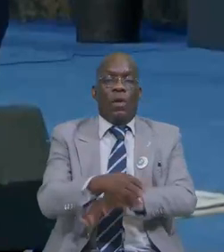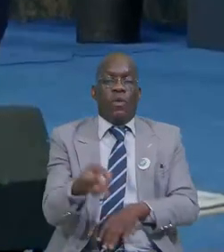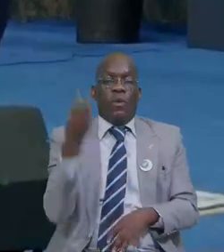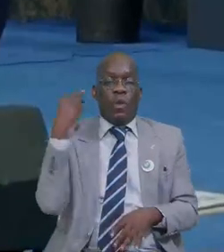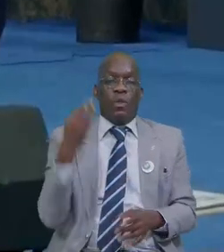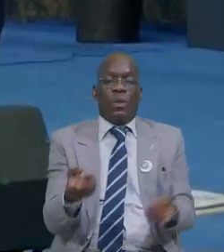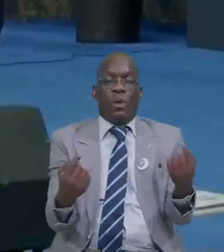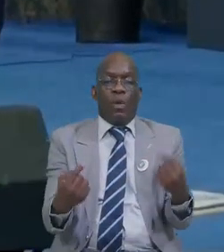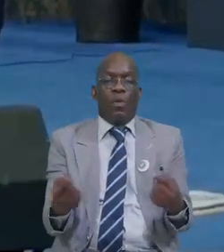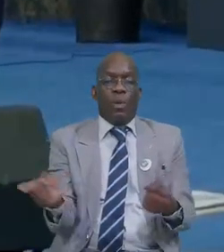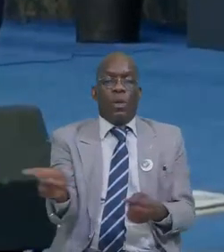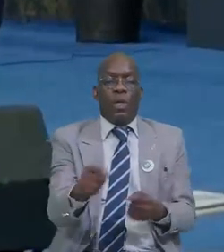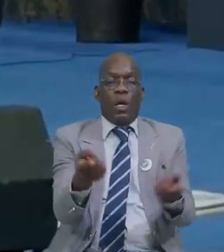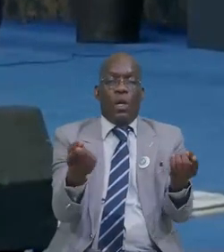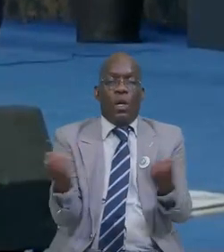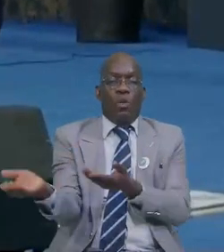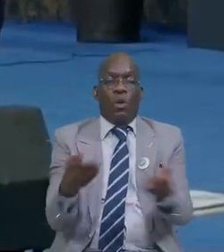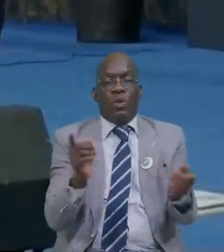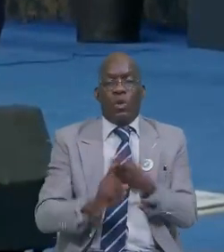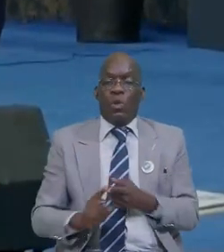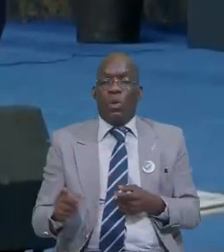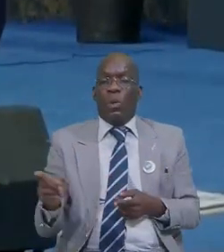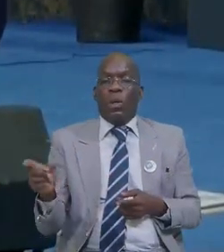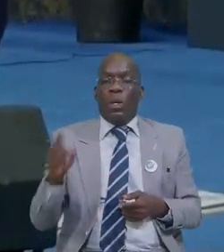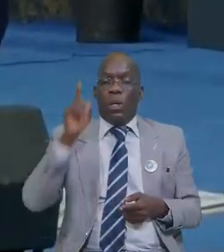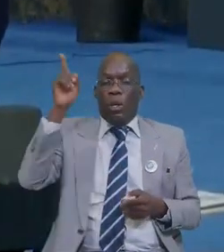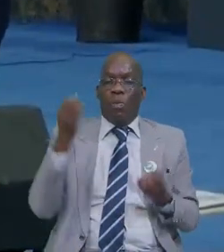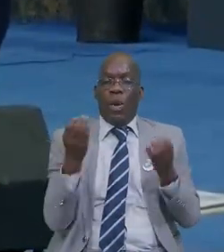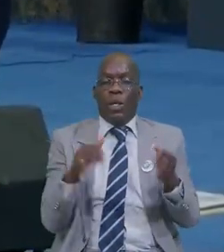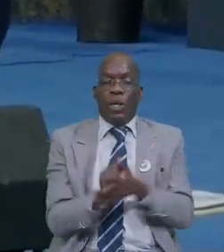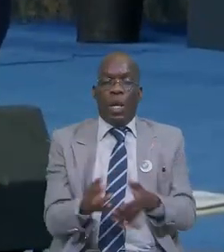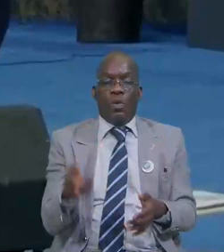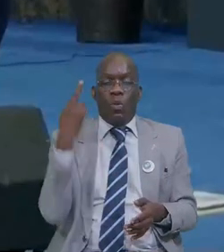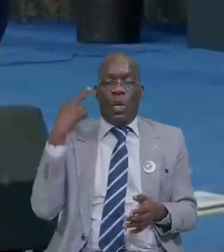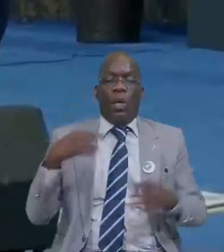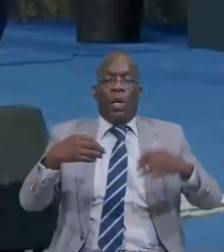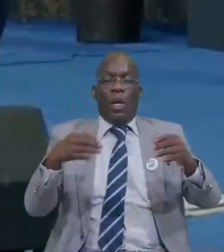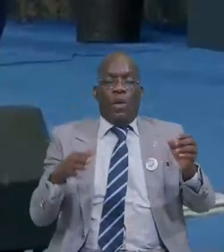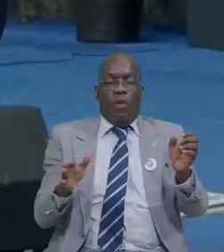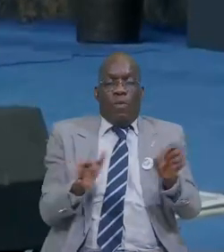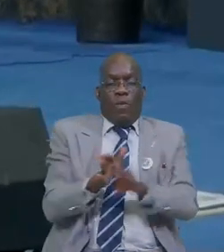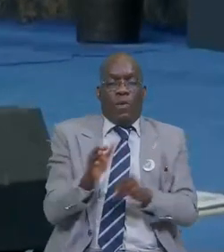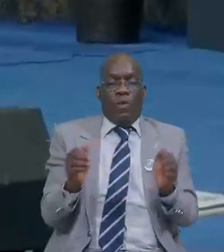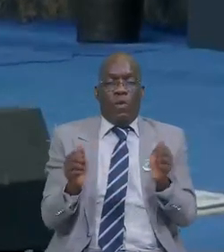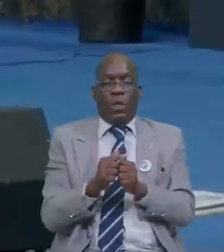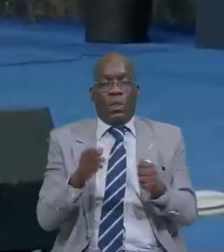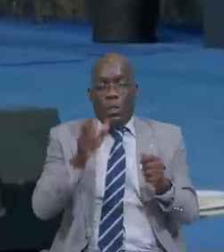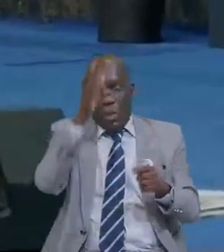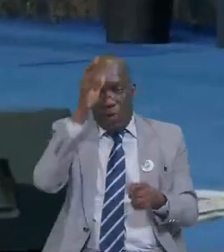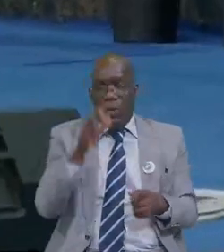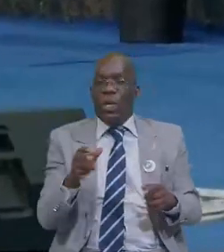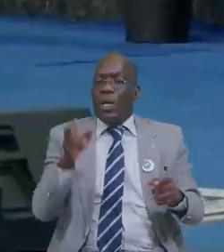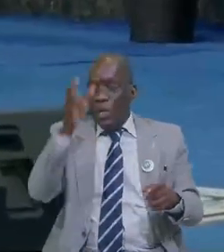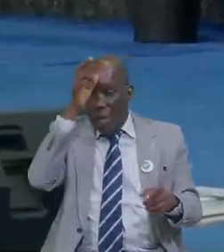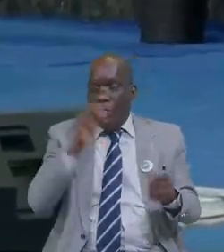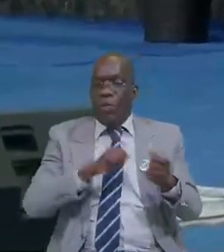Le soir, on amena auprès de Jésus plusieurs démoniaques. Les démons qui les tourmentaient, qui les troublaient,